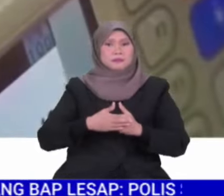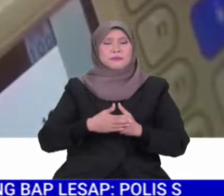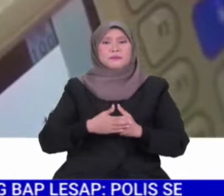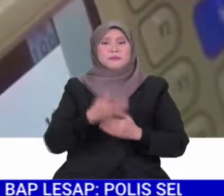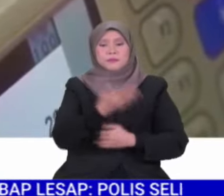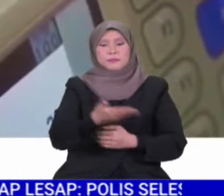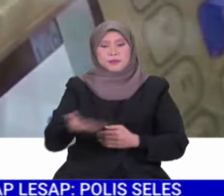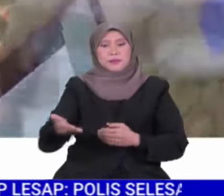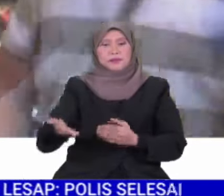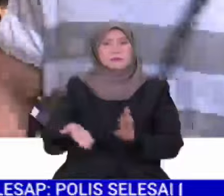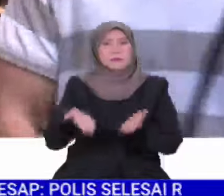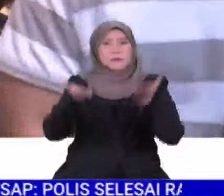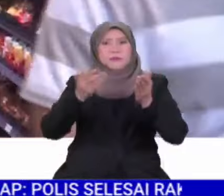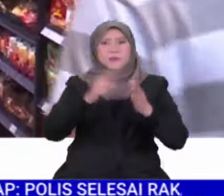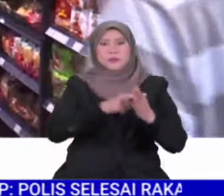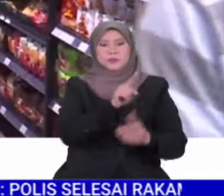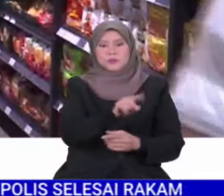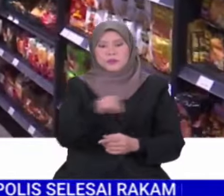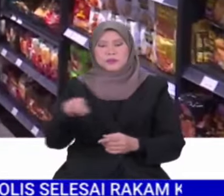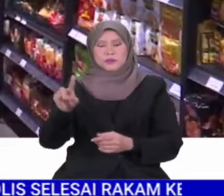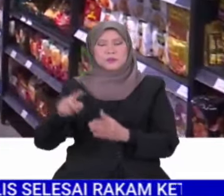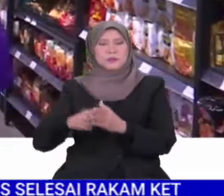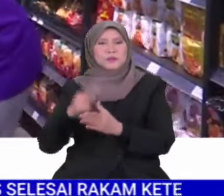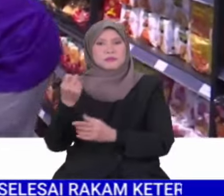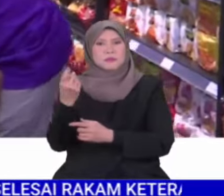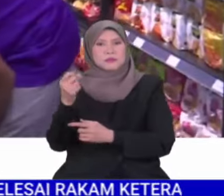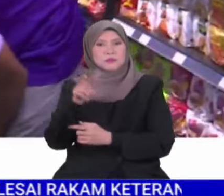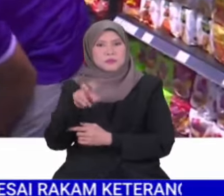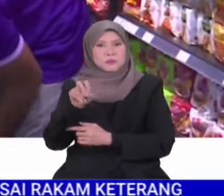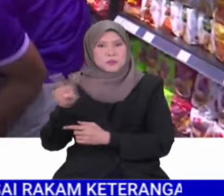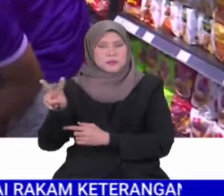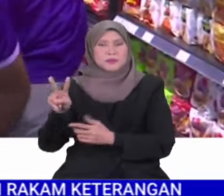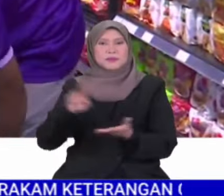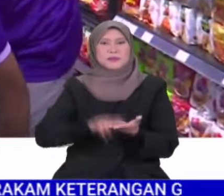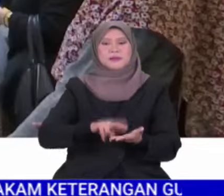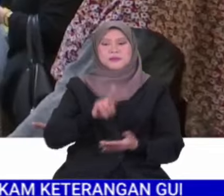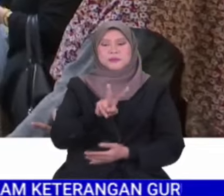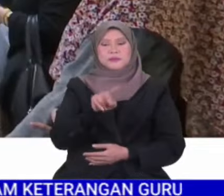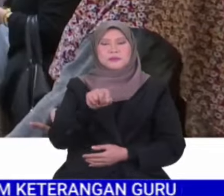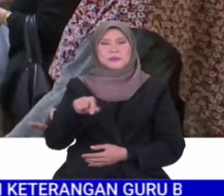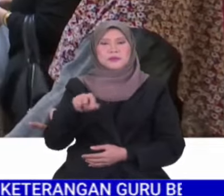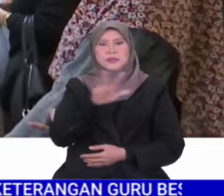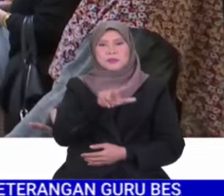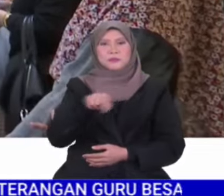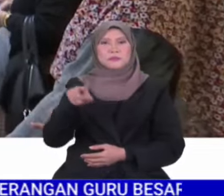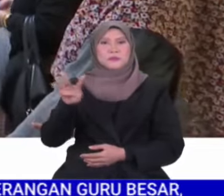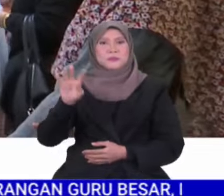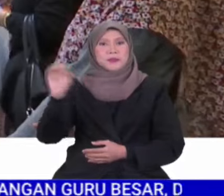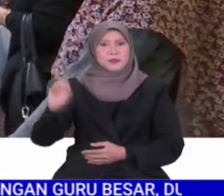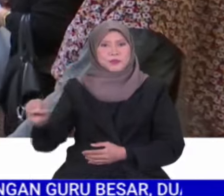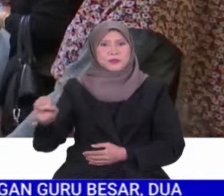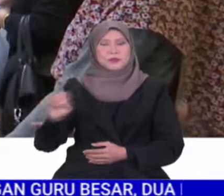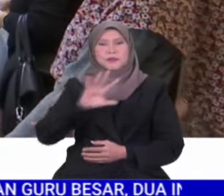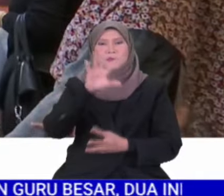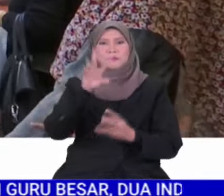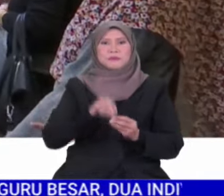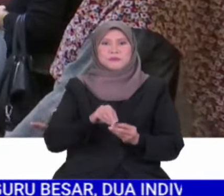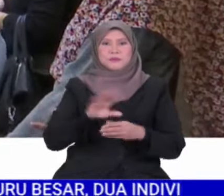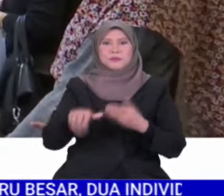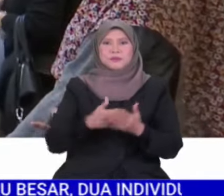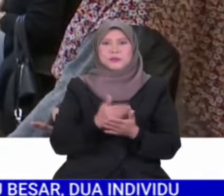Inflasi keseluruhan pada Januari hingga November 2022 mencatat purata 3.4%. Manakala bagi keseluruhan tahun